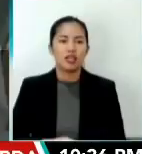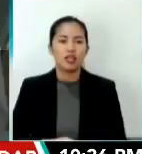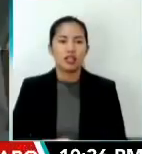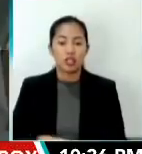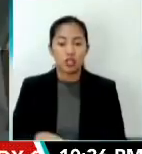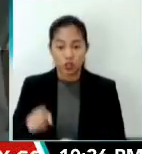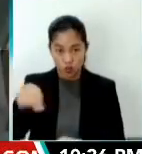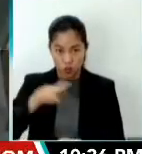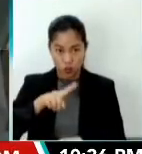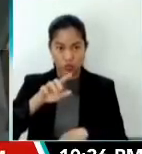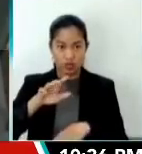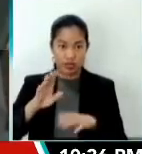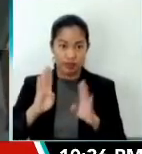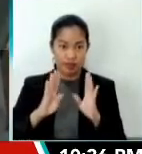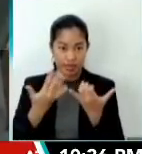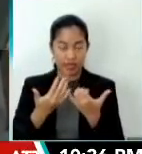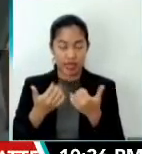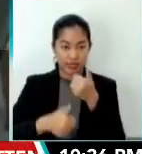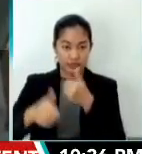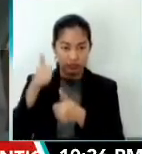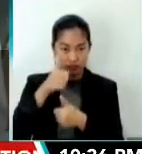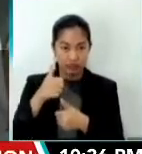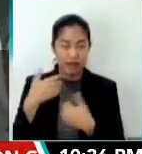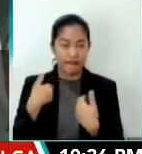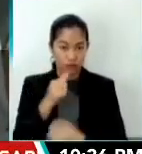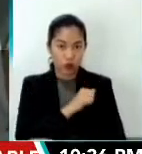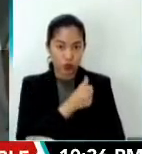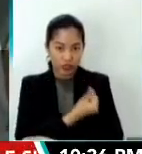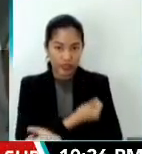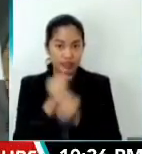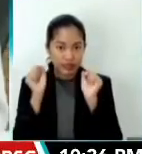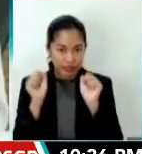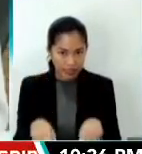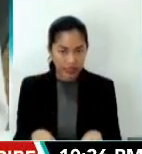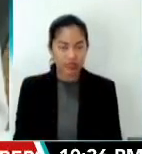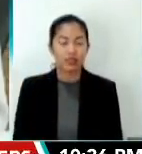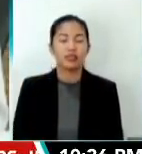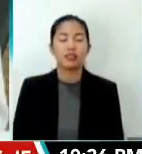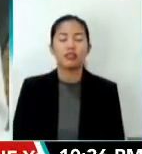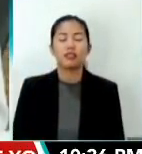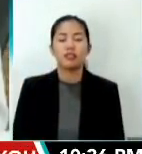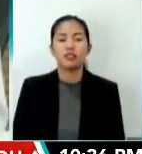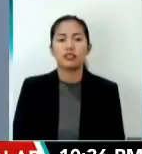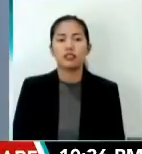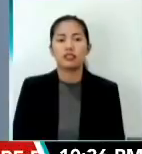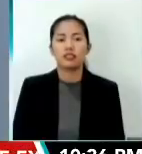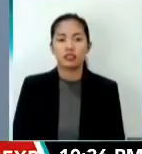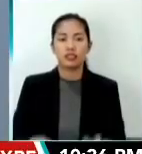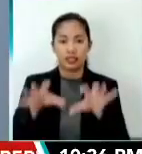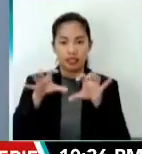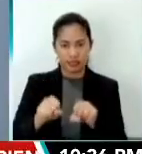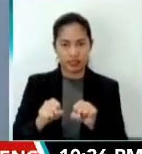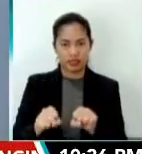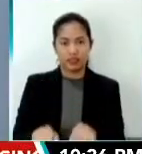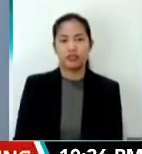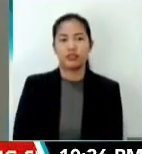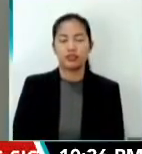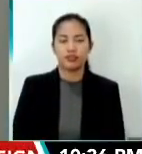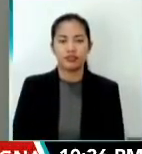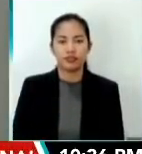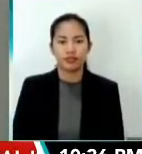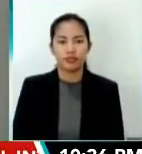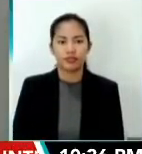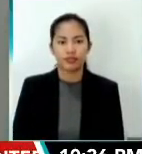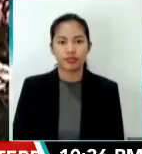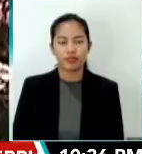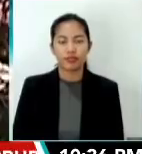can just insist and arrest him. Ang bagong mandato ng Pangulo sa